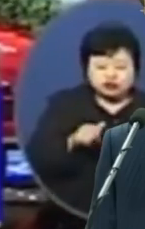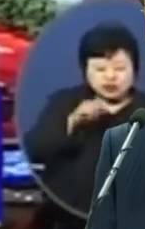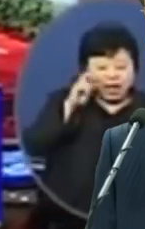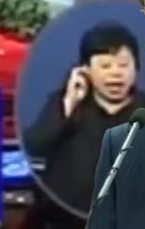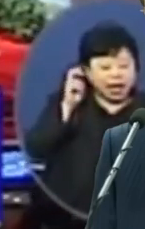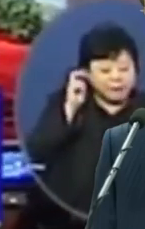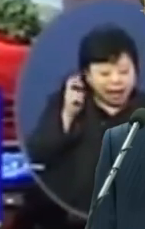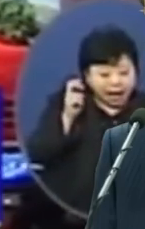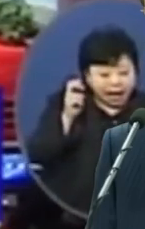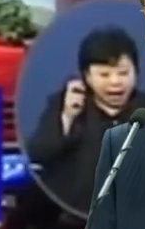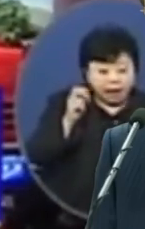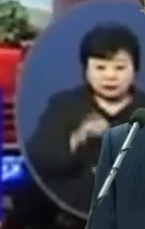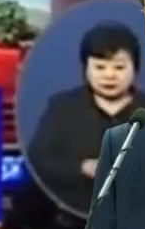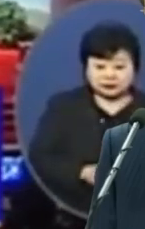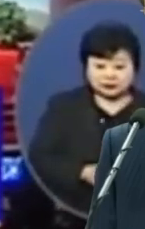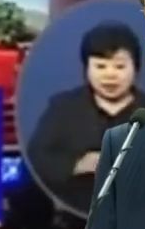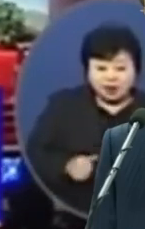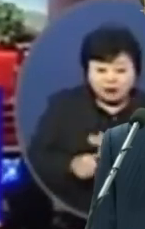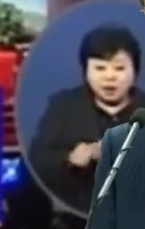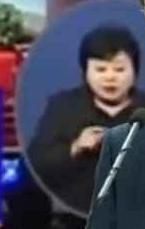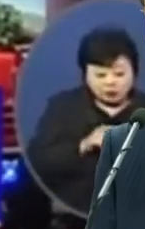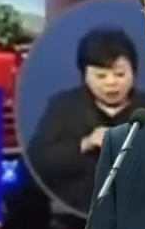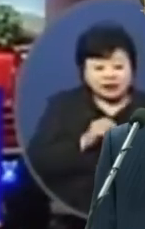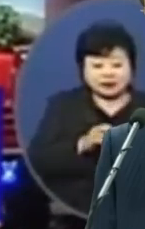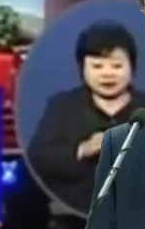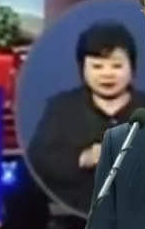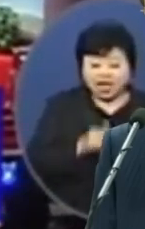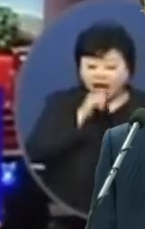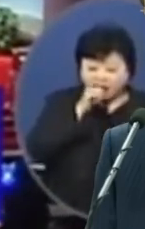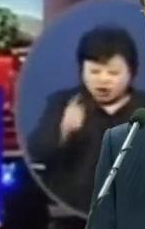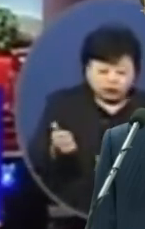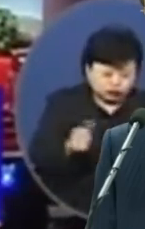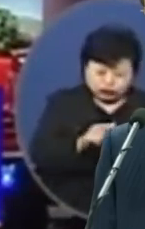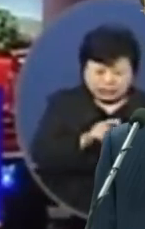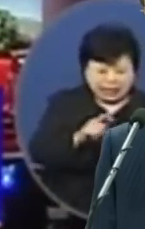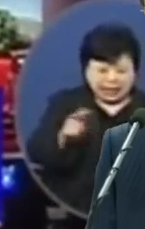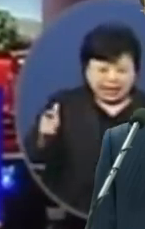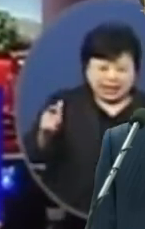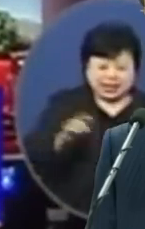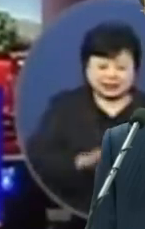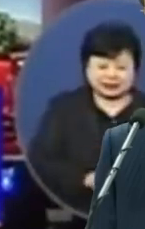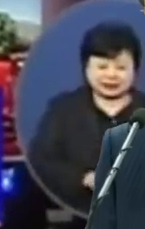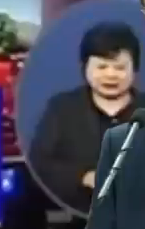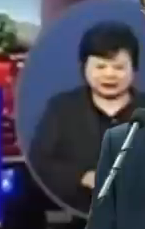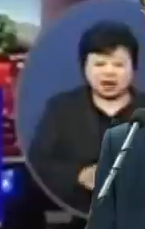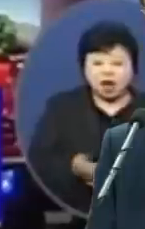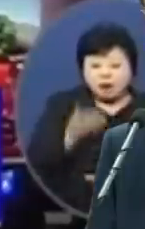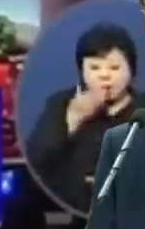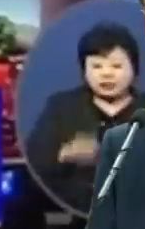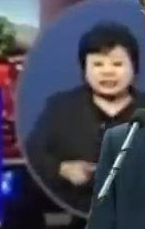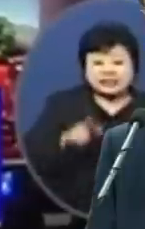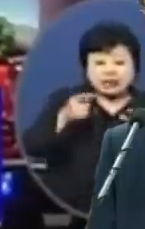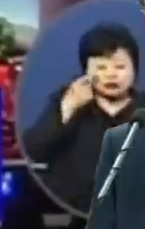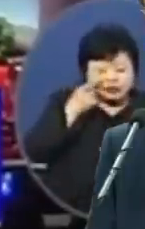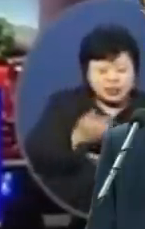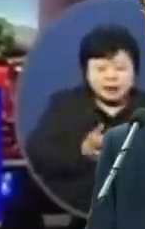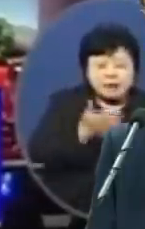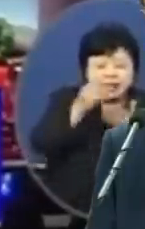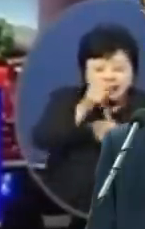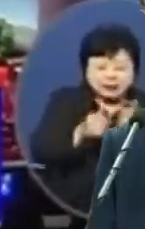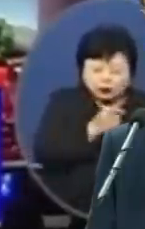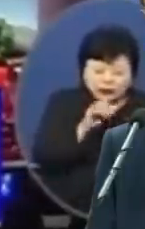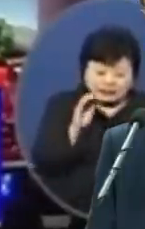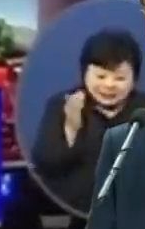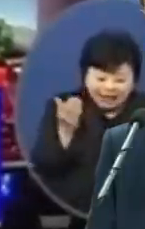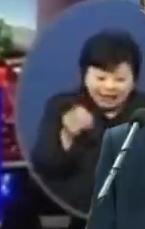하노라. 뱀이 여자에게 이르되 너희가 결코 죽지 아니하리라. 너희가 그것을 먹는 날에는 너희 눈이 밝아져 하나님과 같이